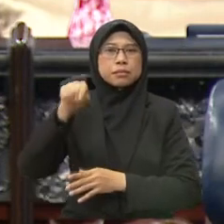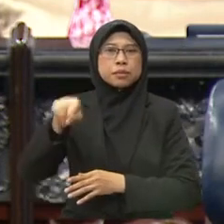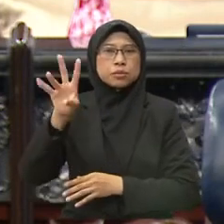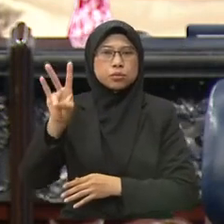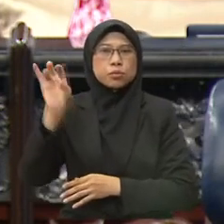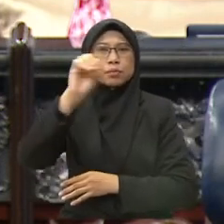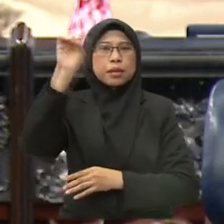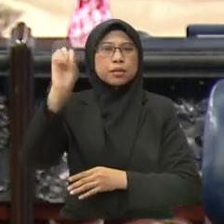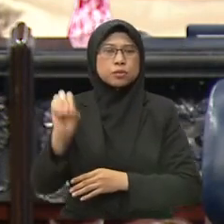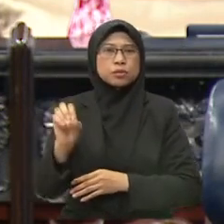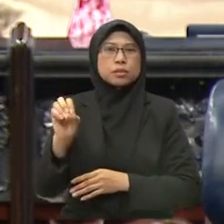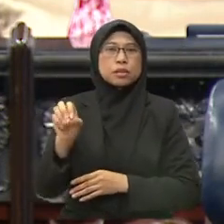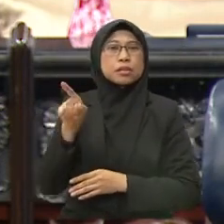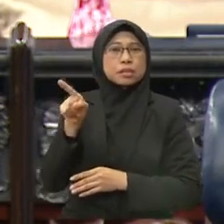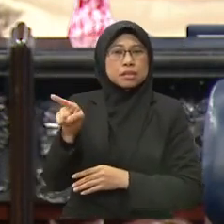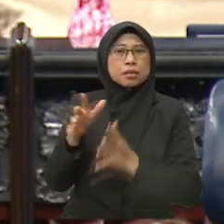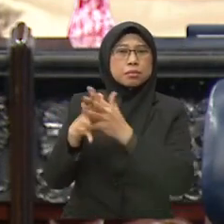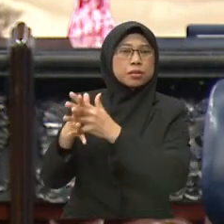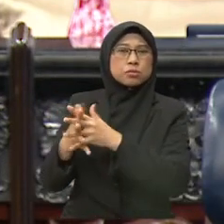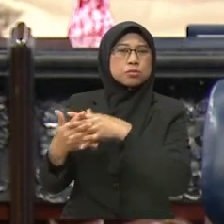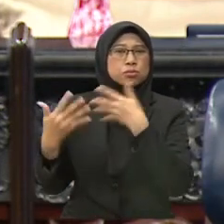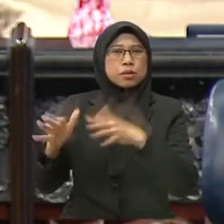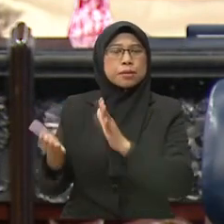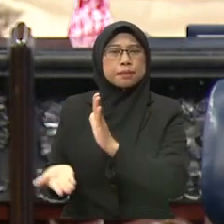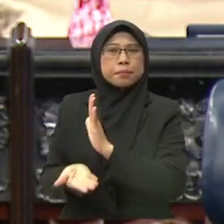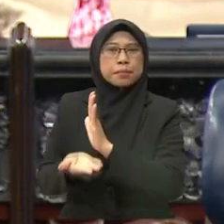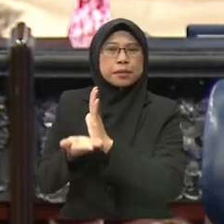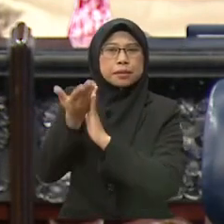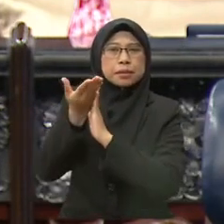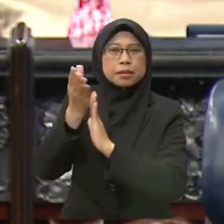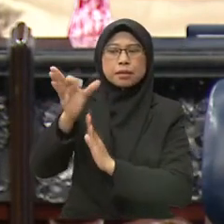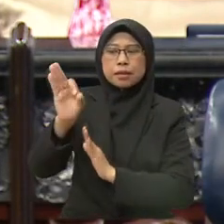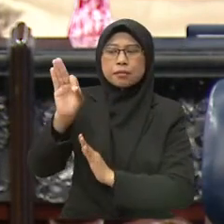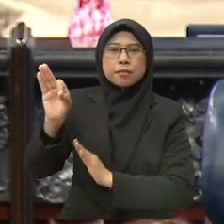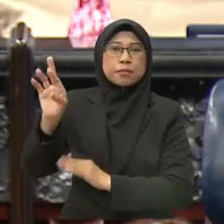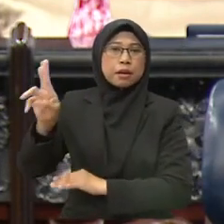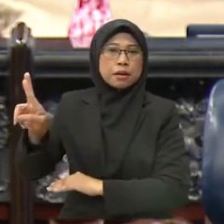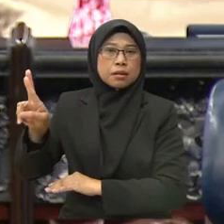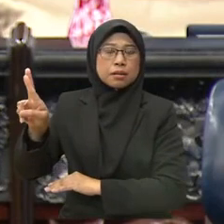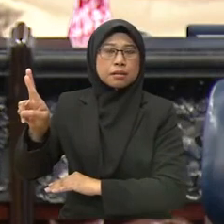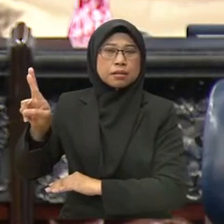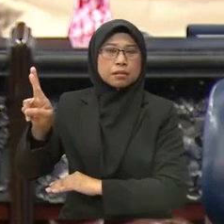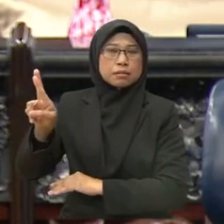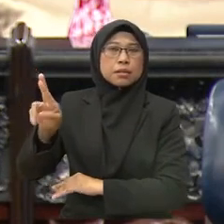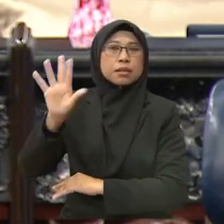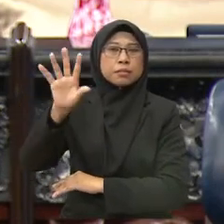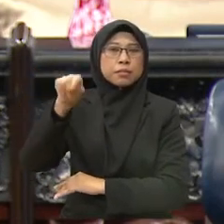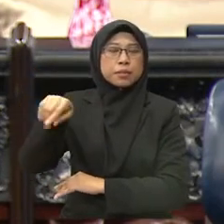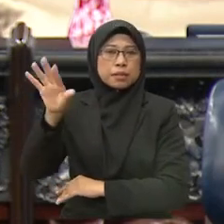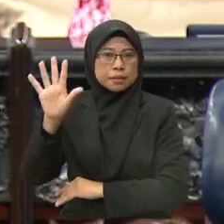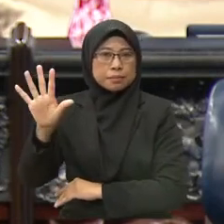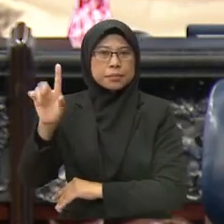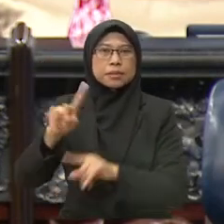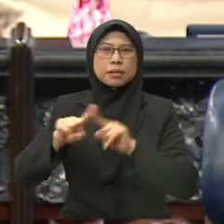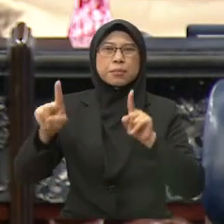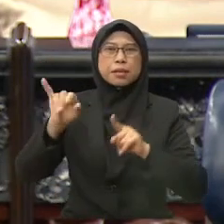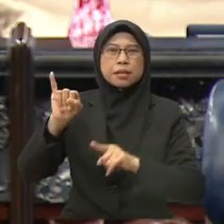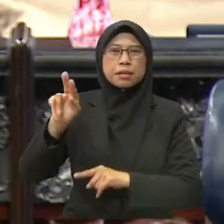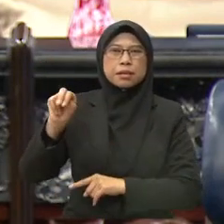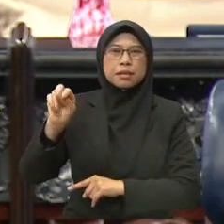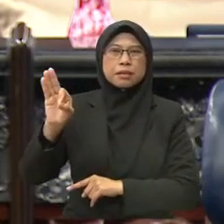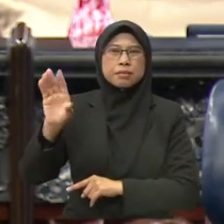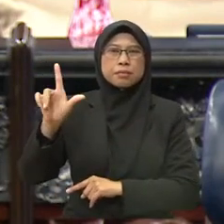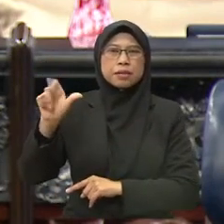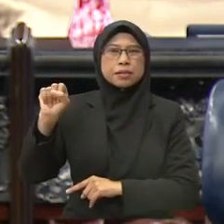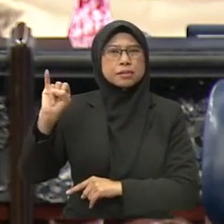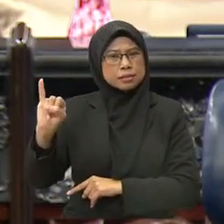3.7% walaupun mereka sudah menaikkan ffr kepada 5.5 tapi inflasinya masih